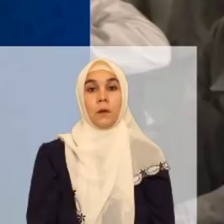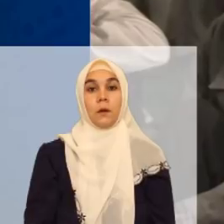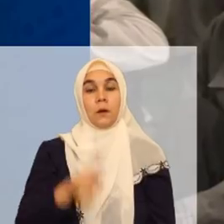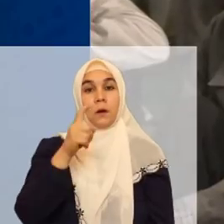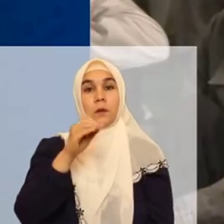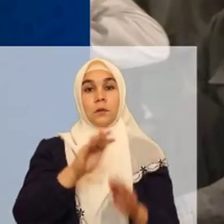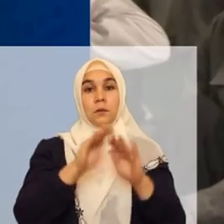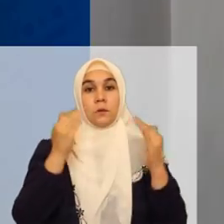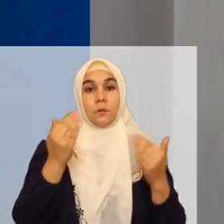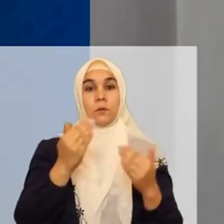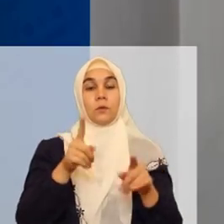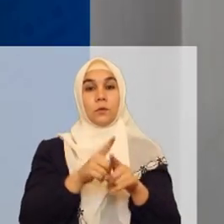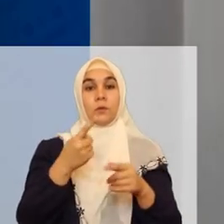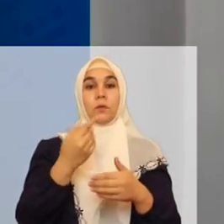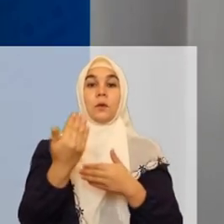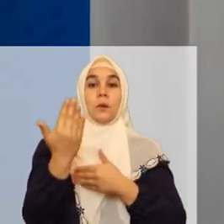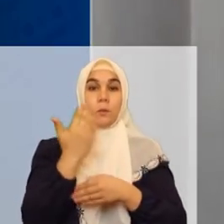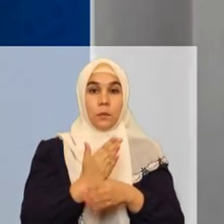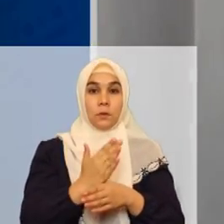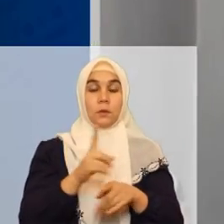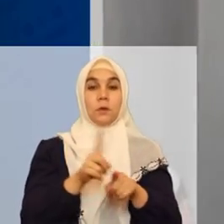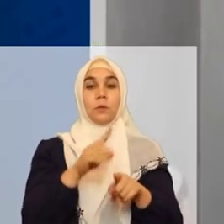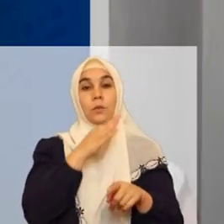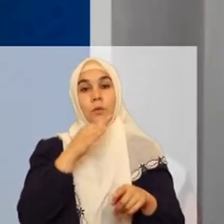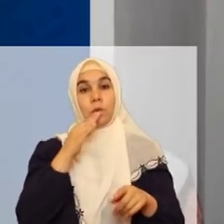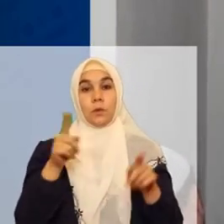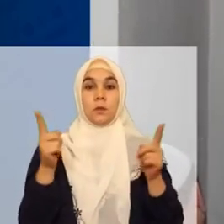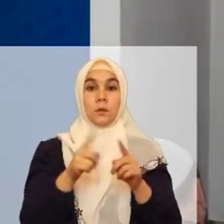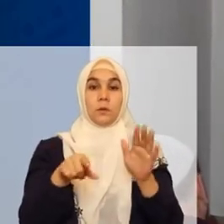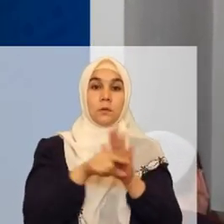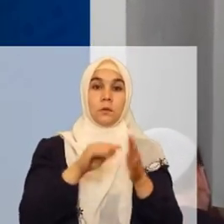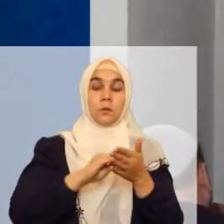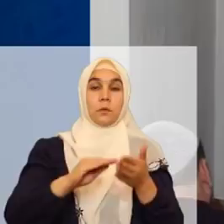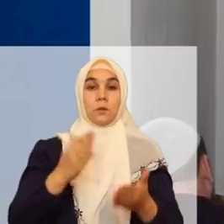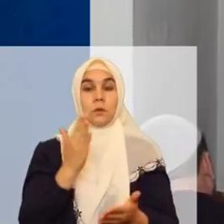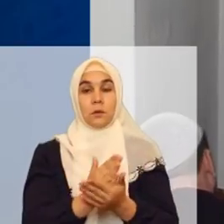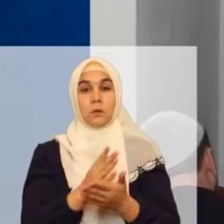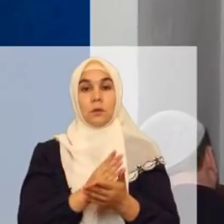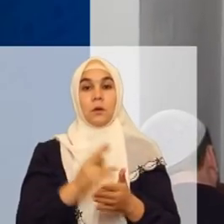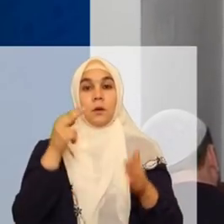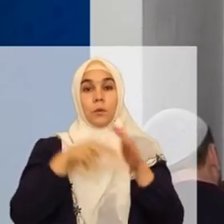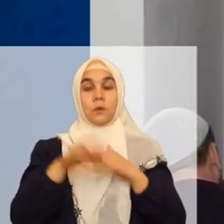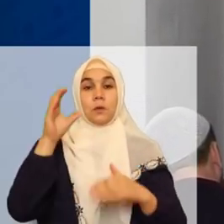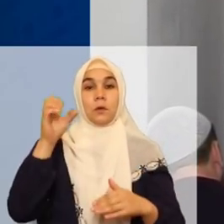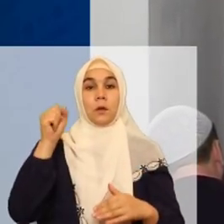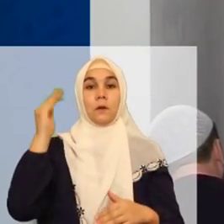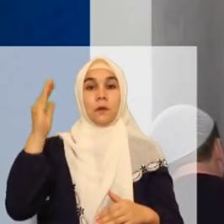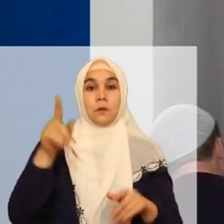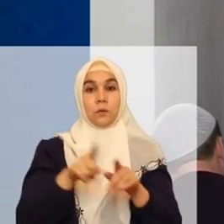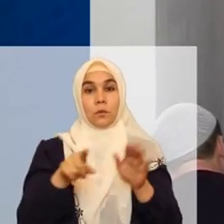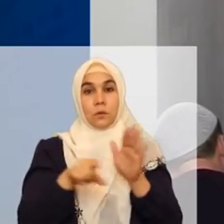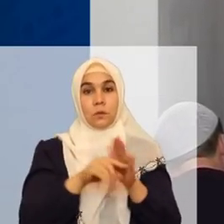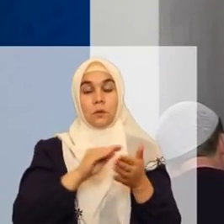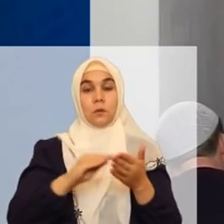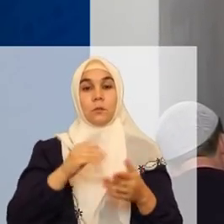Haj to'g'risida nozil bo'lgan oyatlardan bir ikkitasini o'rganilsa, payg'ambarimiz alayhisolatu vasallamning